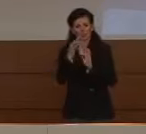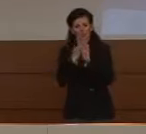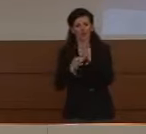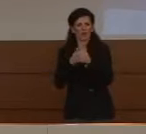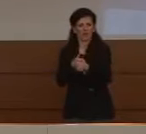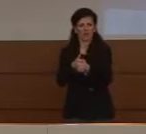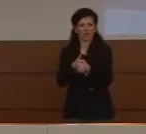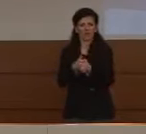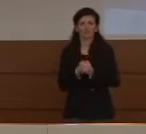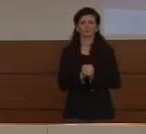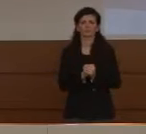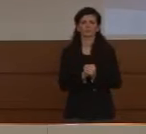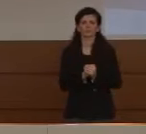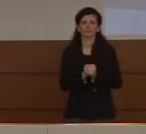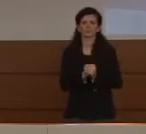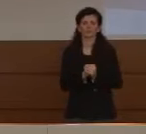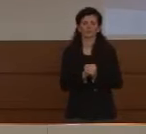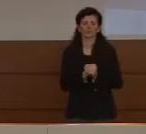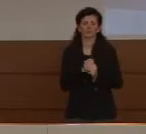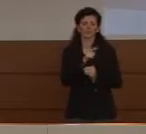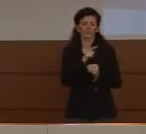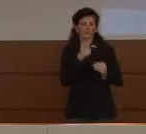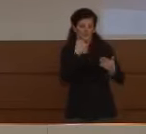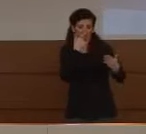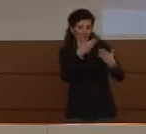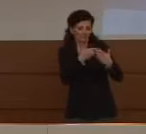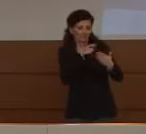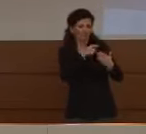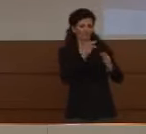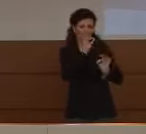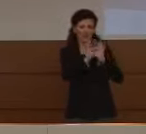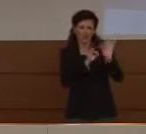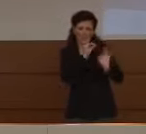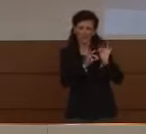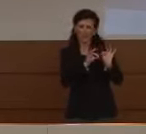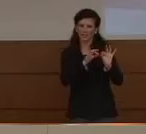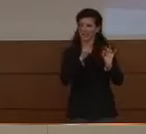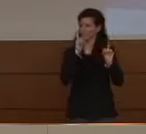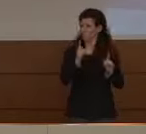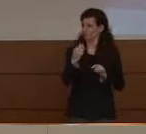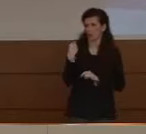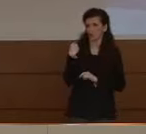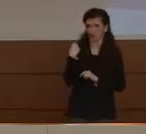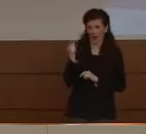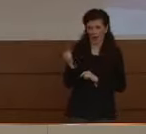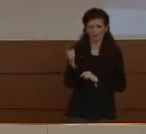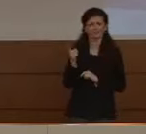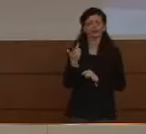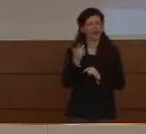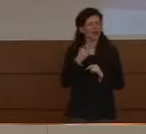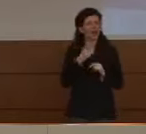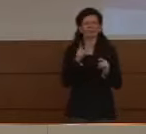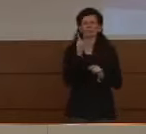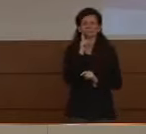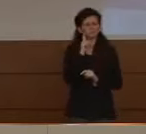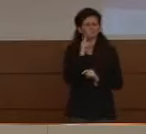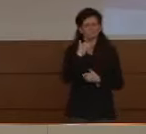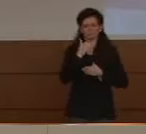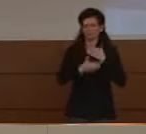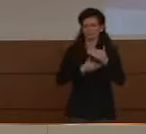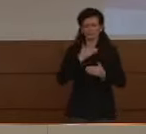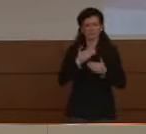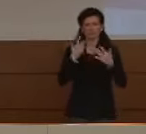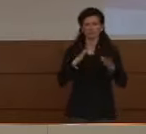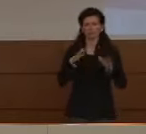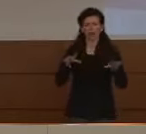terapeutici e per il resto era parte della sua domanda tutto prosegue così come stabilito da tempo quindi